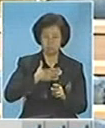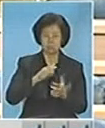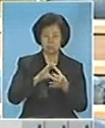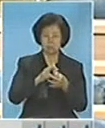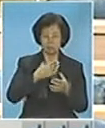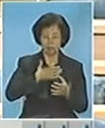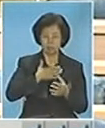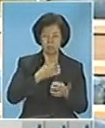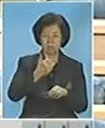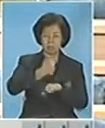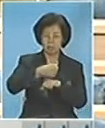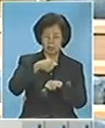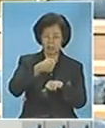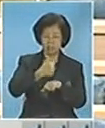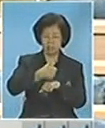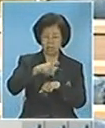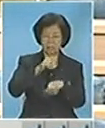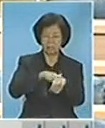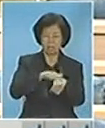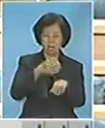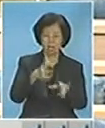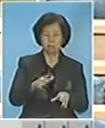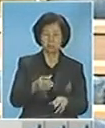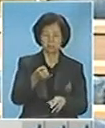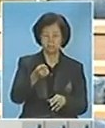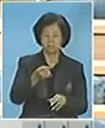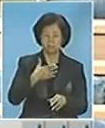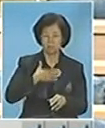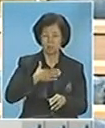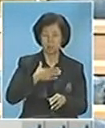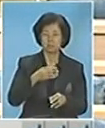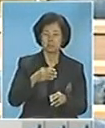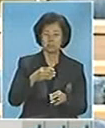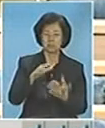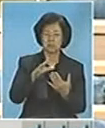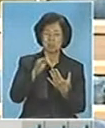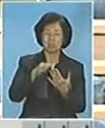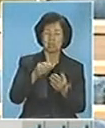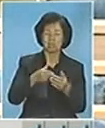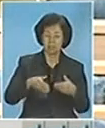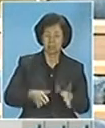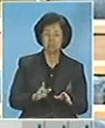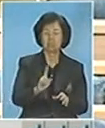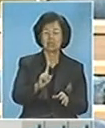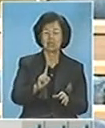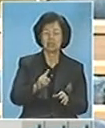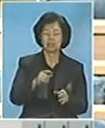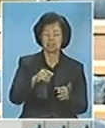ประธานได้เตือนแล้วครับแล้วก็ที่บอกว่าผมนั้นเลือกเกิดที่ไหนได้ครับแต่ว่าเลือกทำง